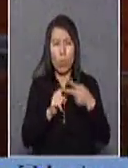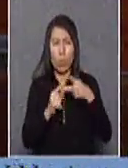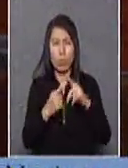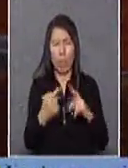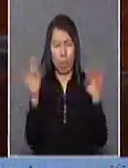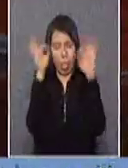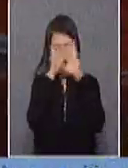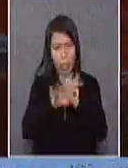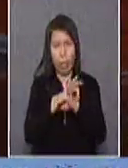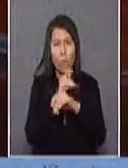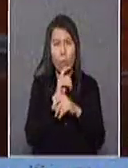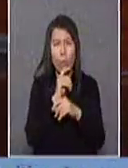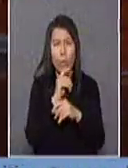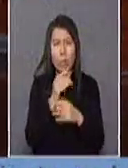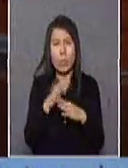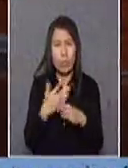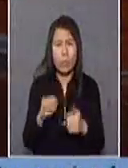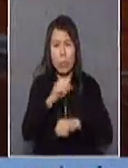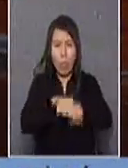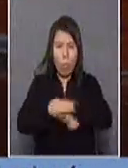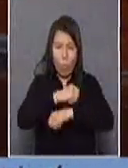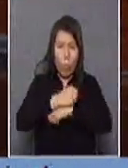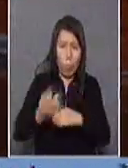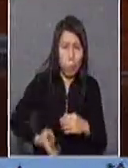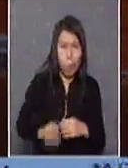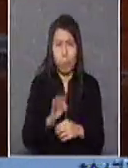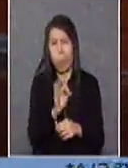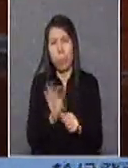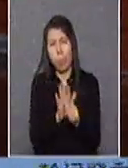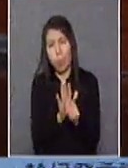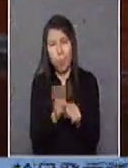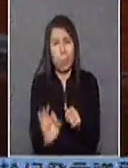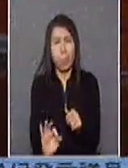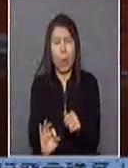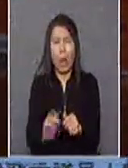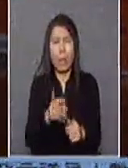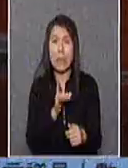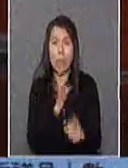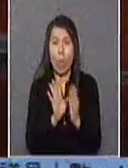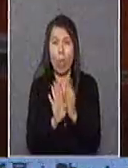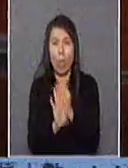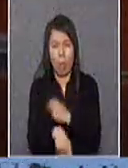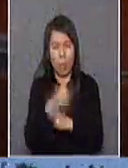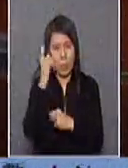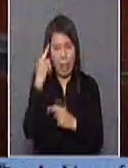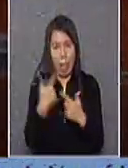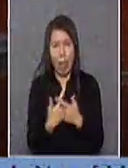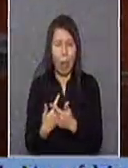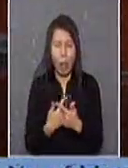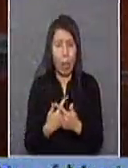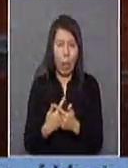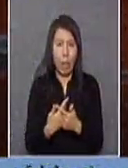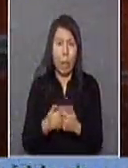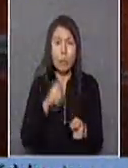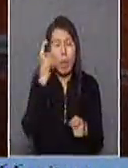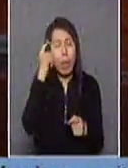下咧，係冇受勞工嗰個嘅保障嘅。咁變咗好多時係出意外之後要去拗嘅時候呢，原來至法